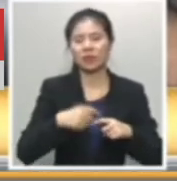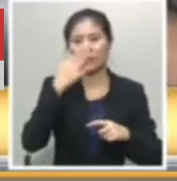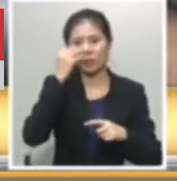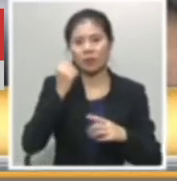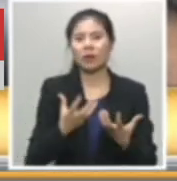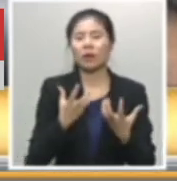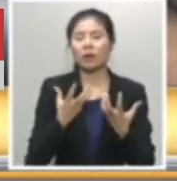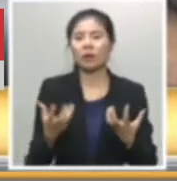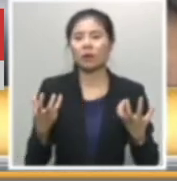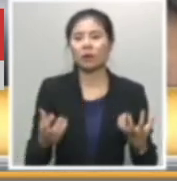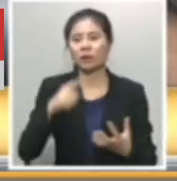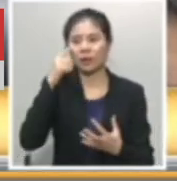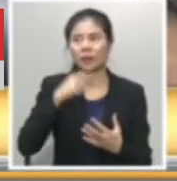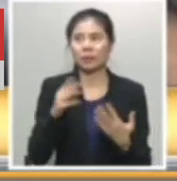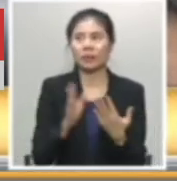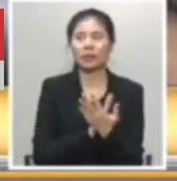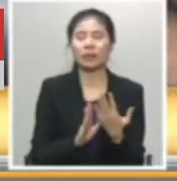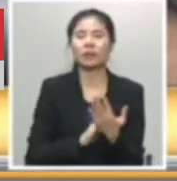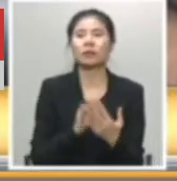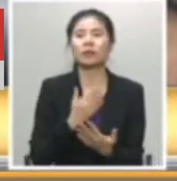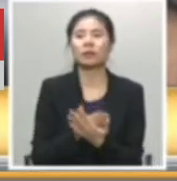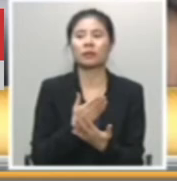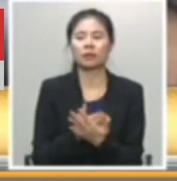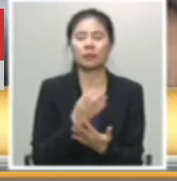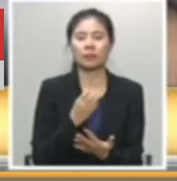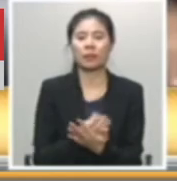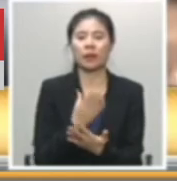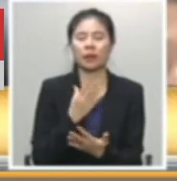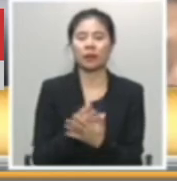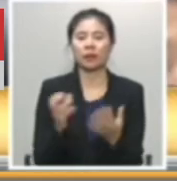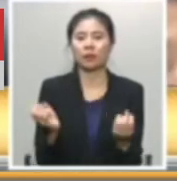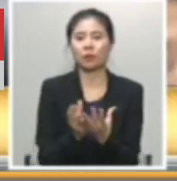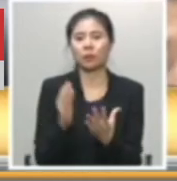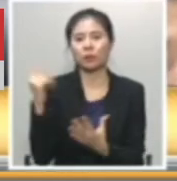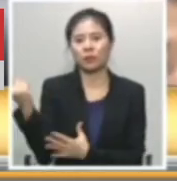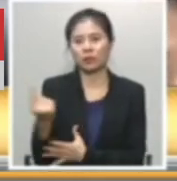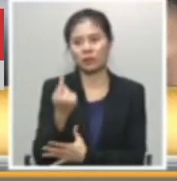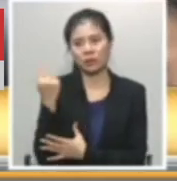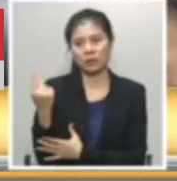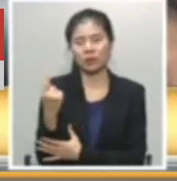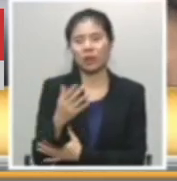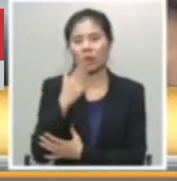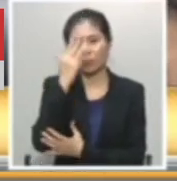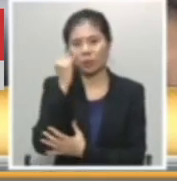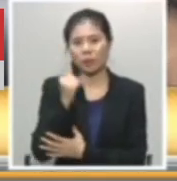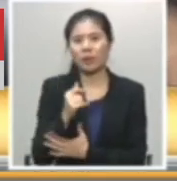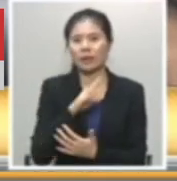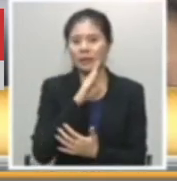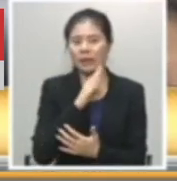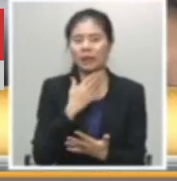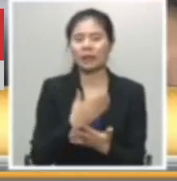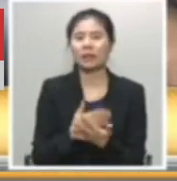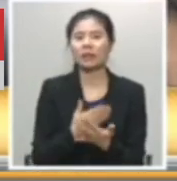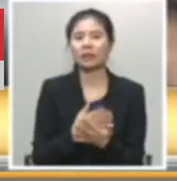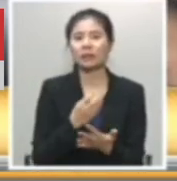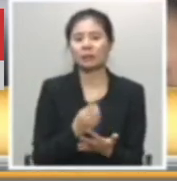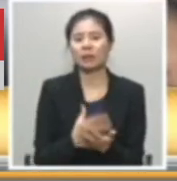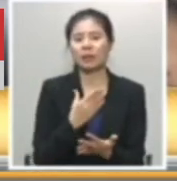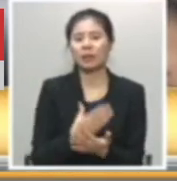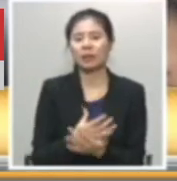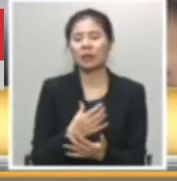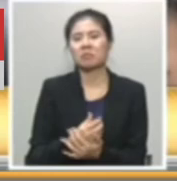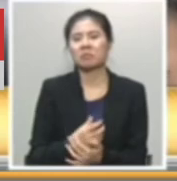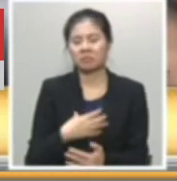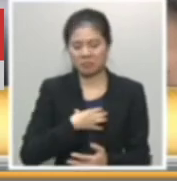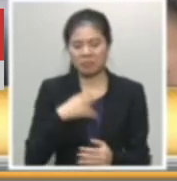ยจะแพงขึ้นครับจะส่งผลกระทบต่อการท่องเที่ยวเพราะพอค่าเงินบาทมันแข็งใครๆเขาก็ไม่อยากมาเที่ยวเมือง